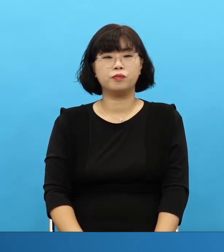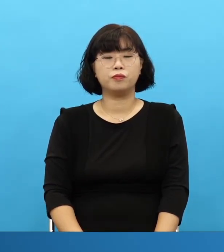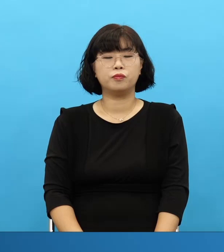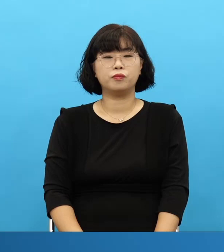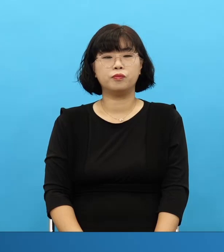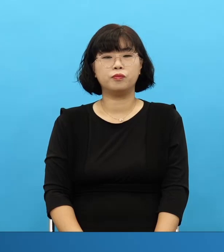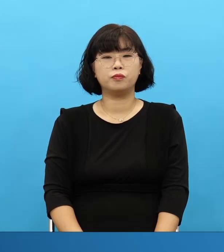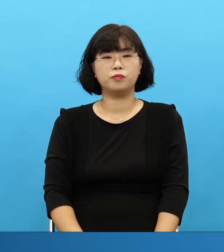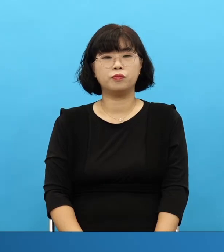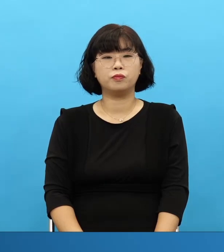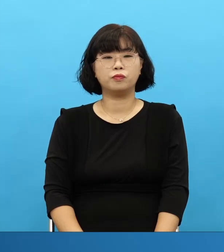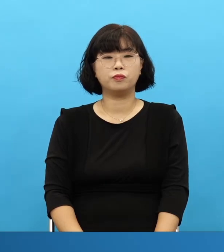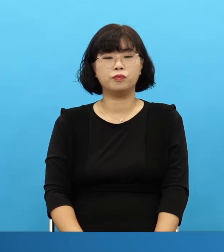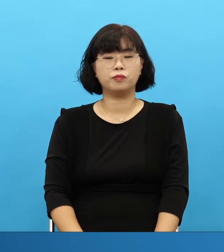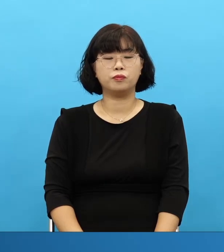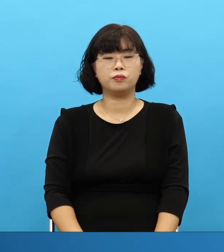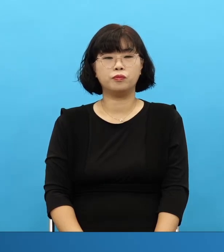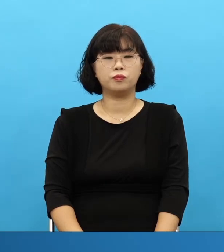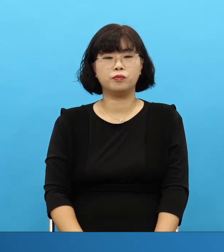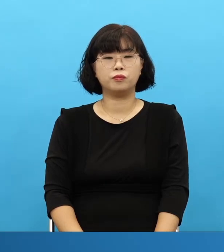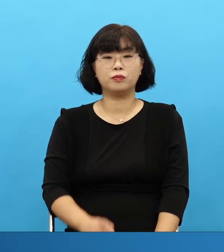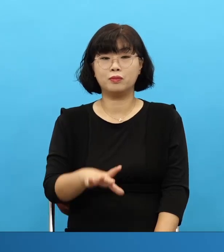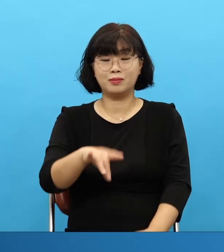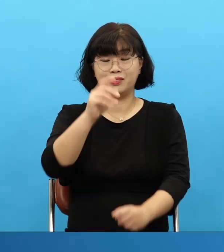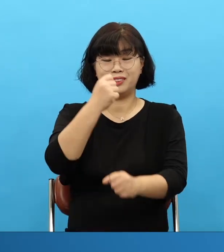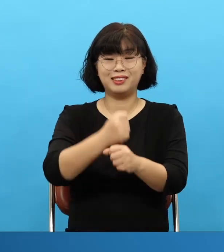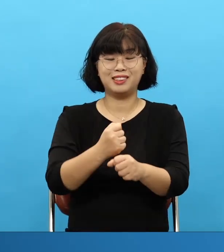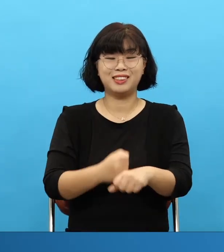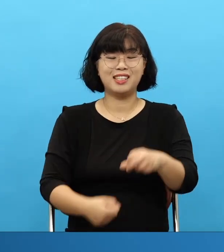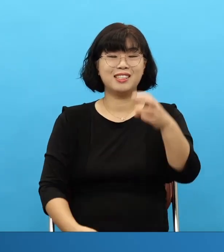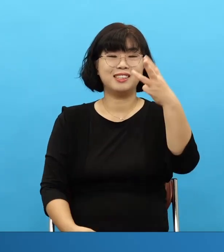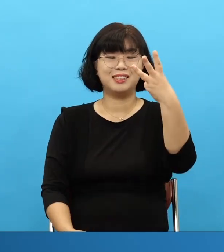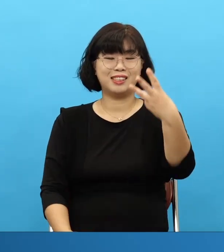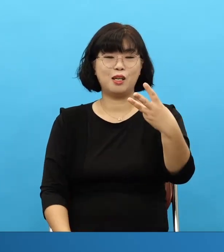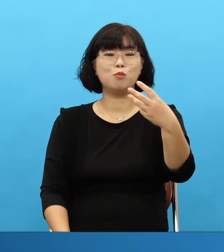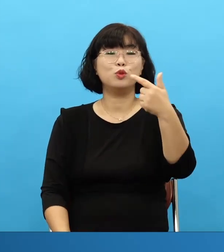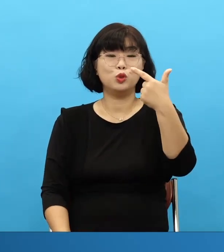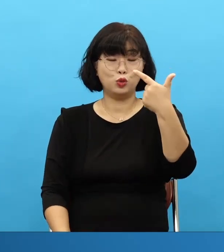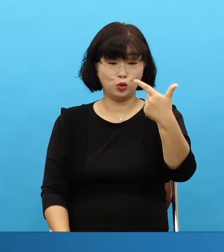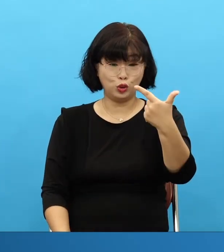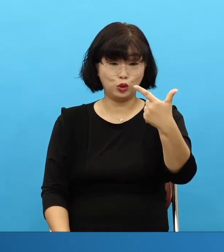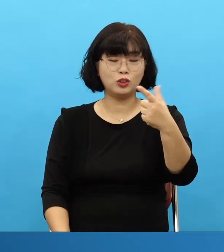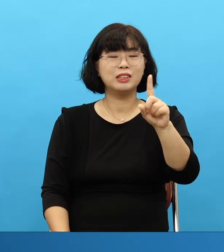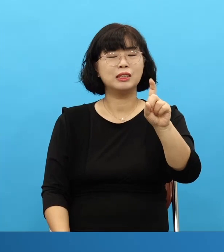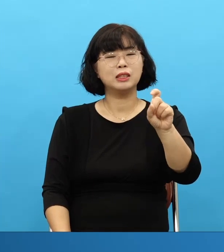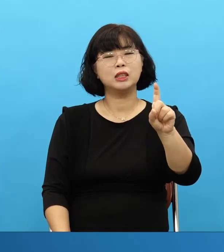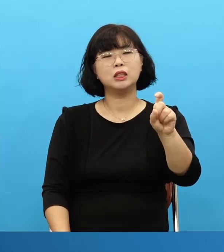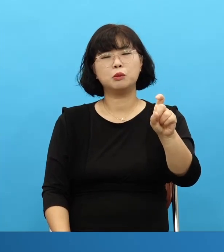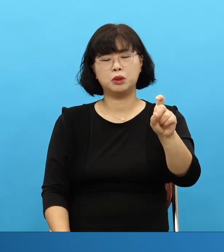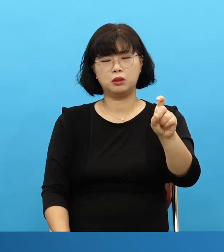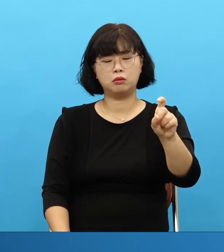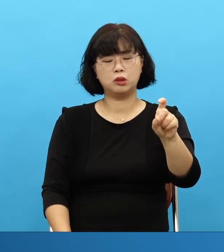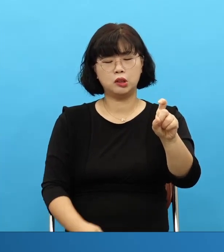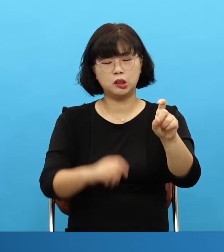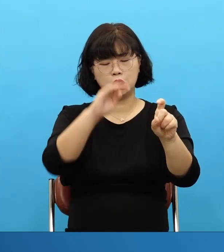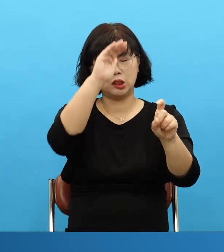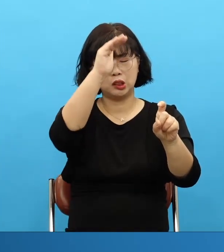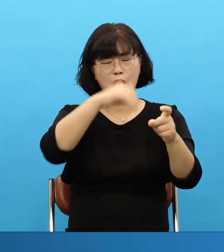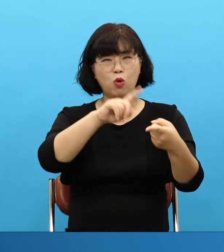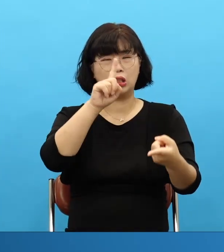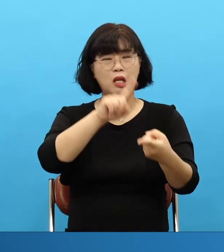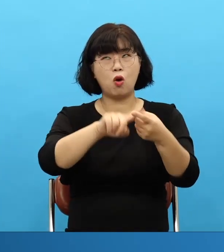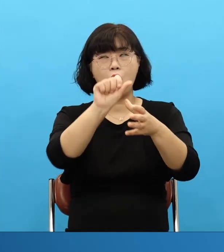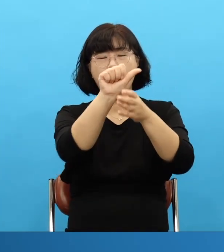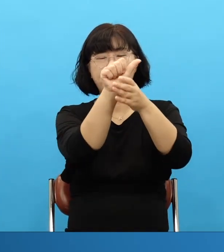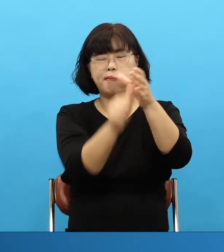과거요. 이 창세기 3장, 6장, 11장 여기 빠져요. With one misstep, we can easily fall into our past of